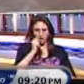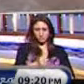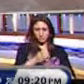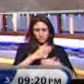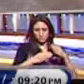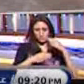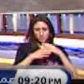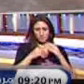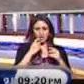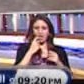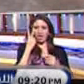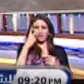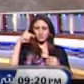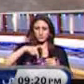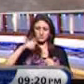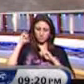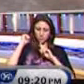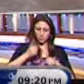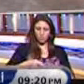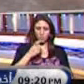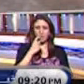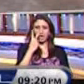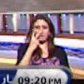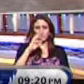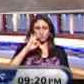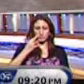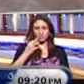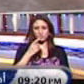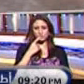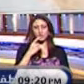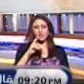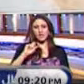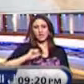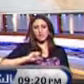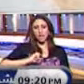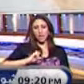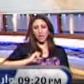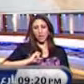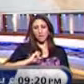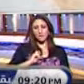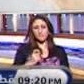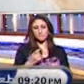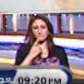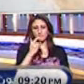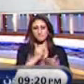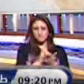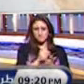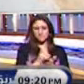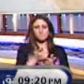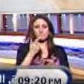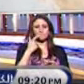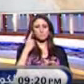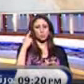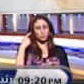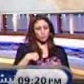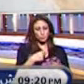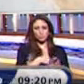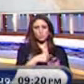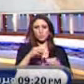لغايه 2013 علما بان المدرسه دي بتخرج سنويا عشرات الطالبات بالفحص وبالطب والهندسه ومعلمين